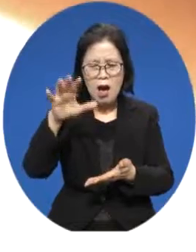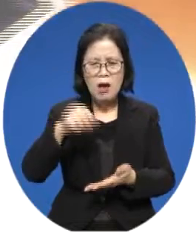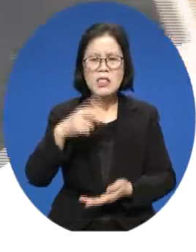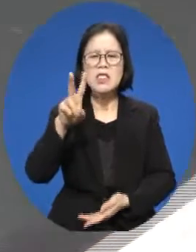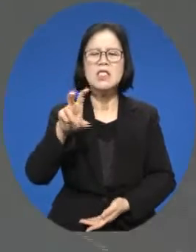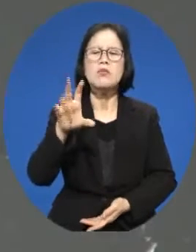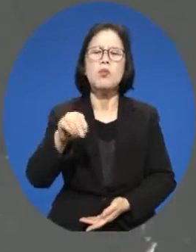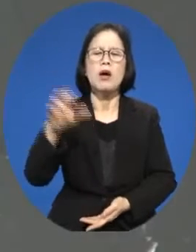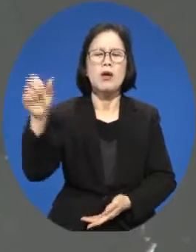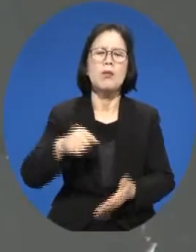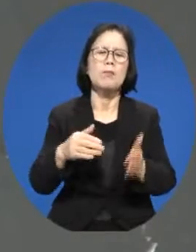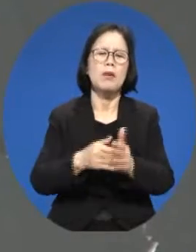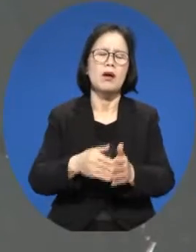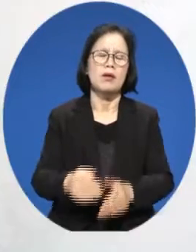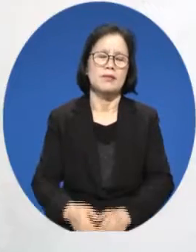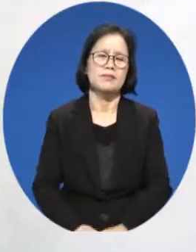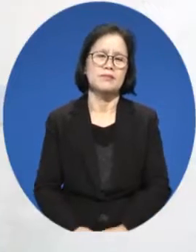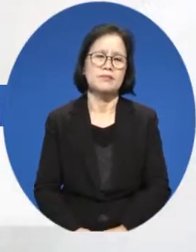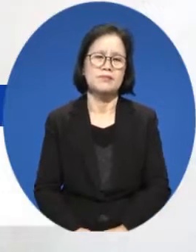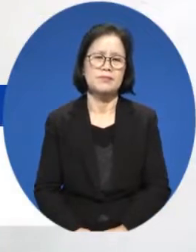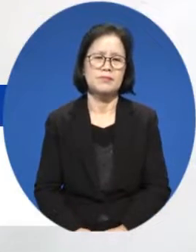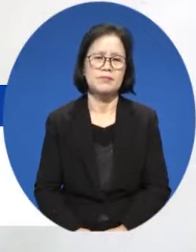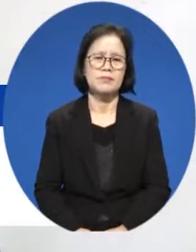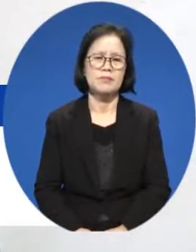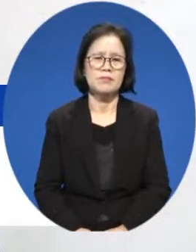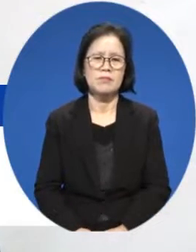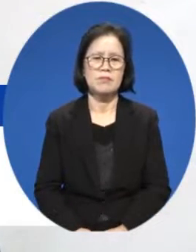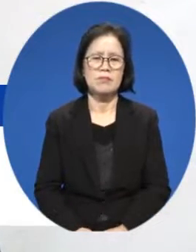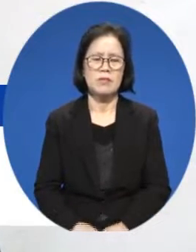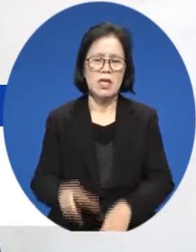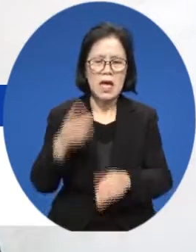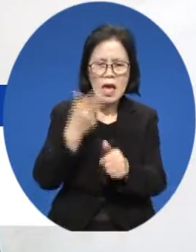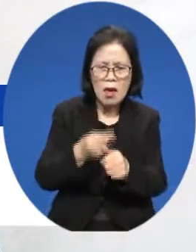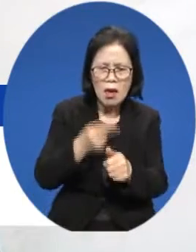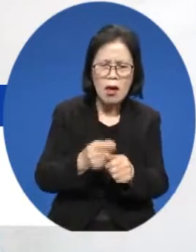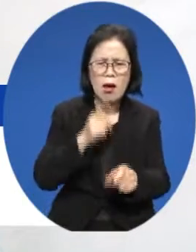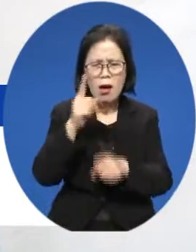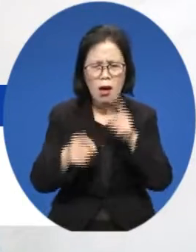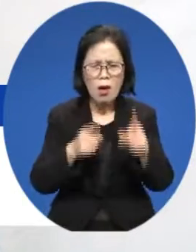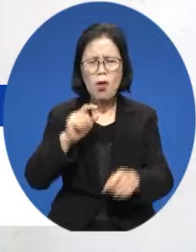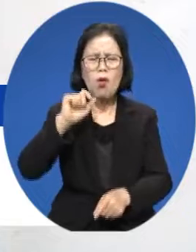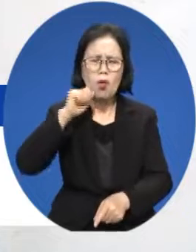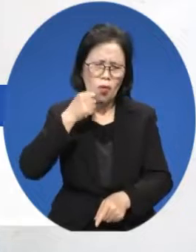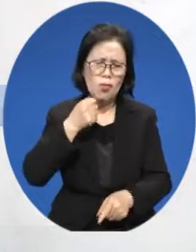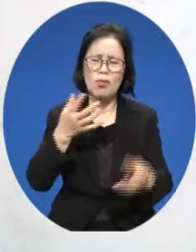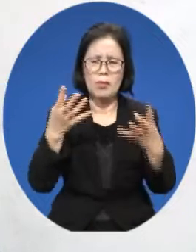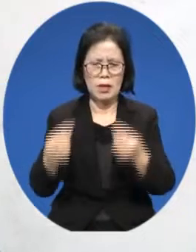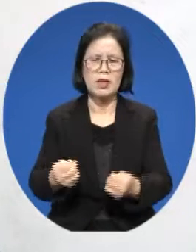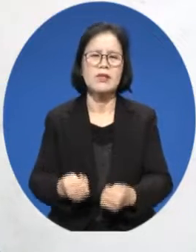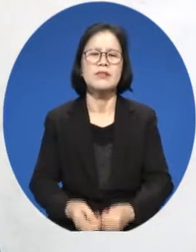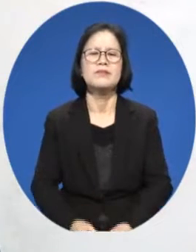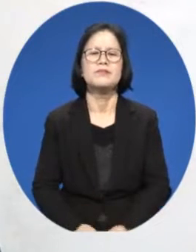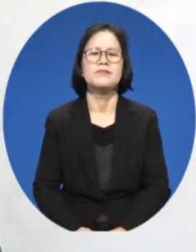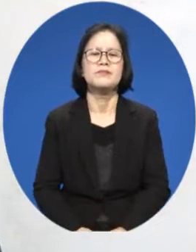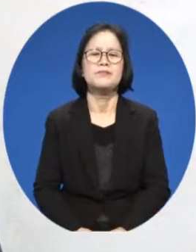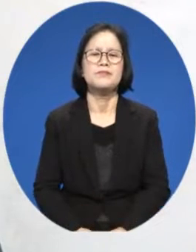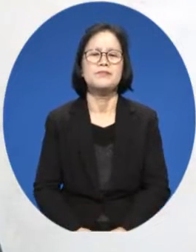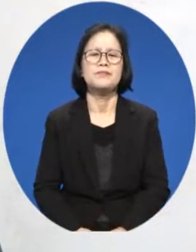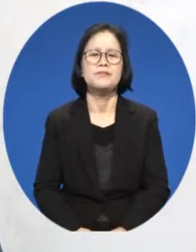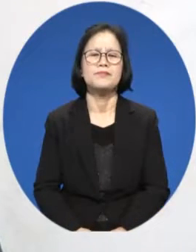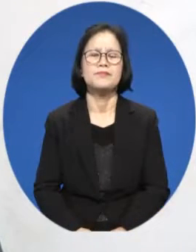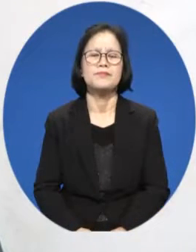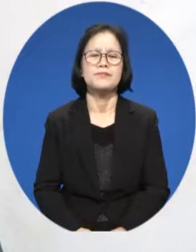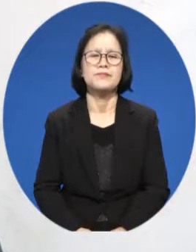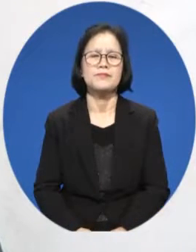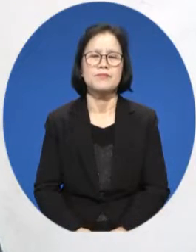됐습니다. 앱 설치해갖고 뭐 신청이나 이런 거 한다는 것은 전혀 불가능한 경우가 굉장히 많습니다. 그래서